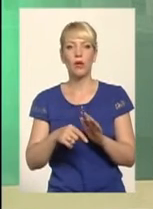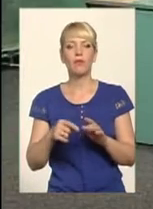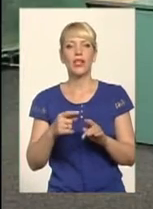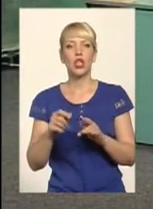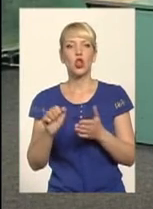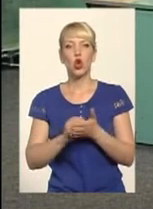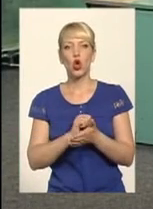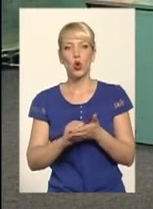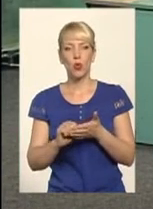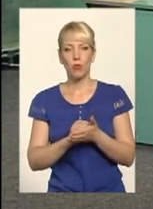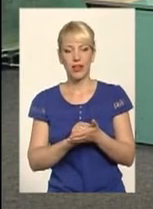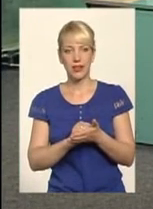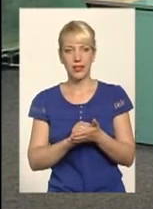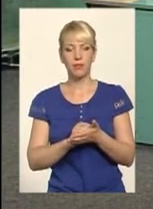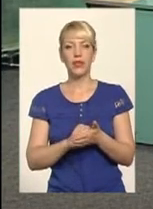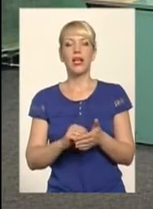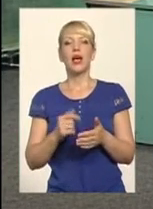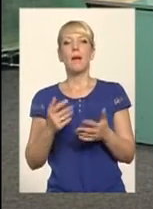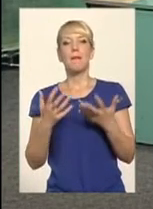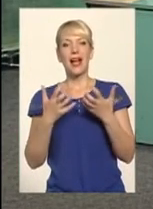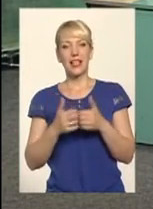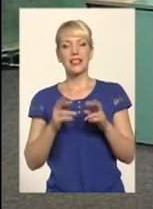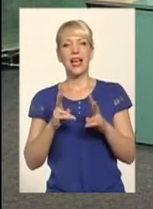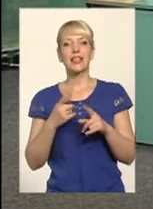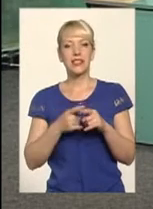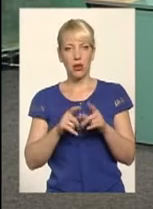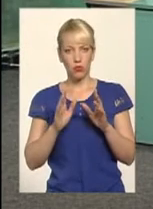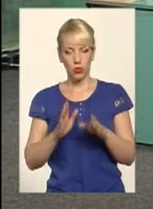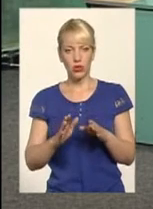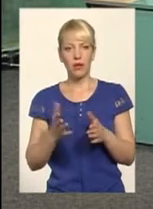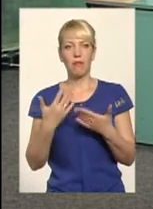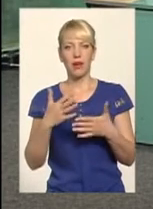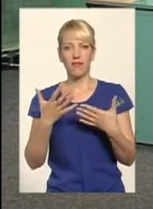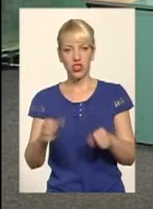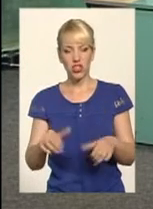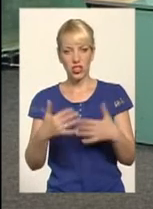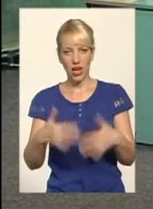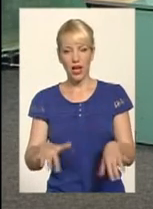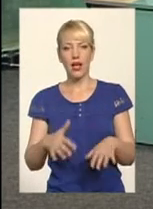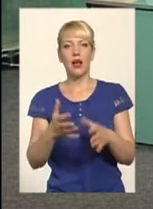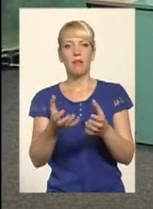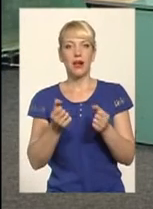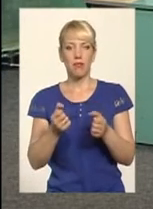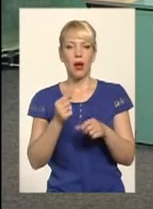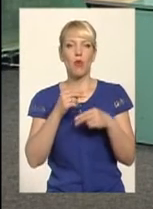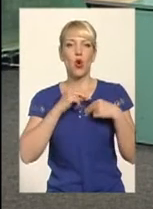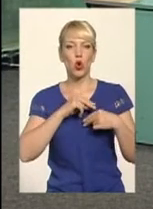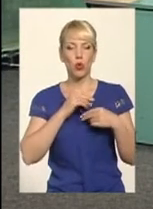які регламентують механізм, як це має відбутися, але ми вже приймаємо людей, приймаємо роботодавців, розглядаємо